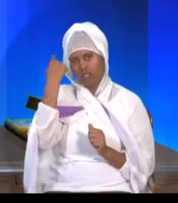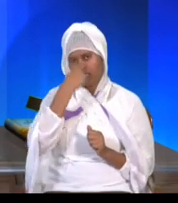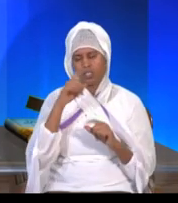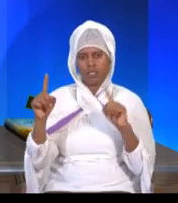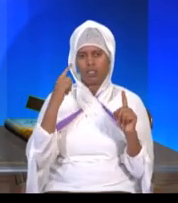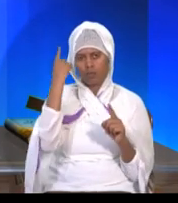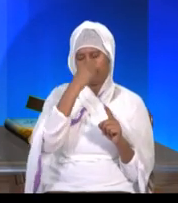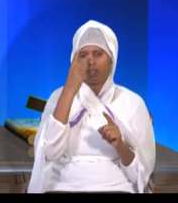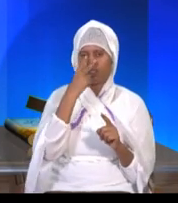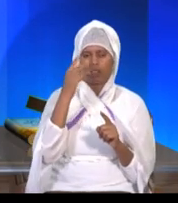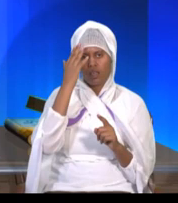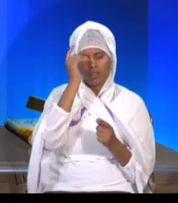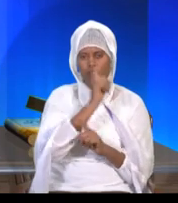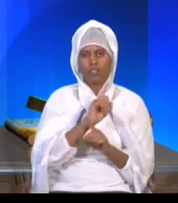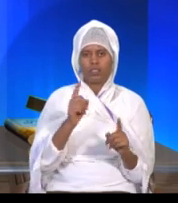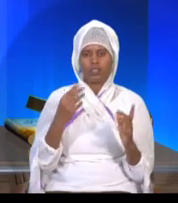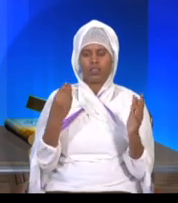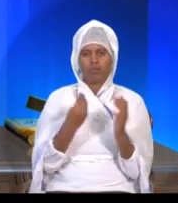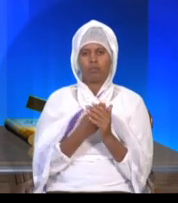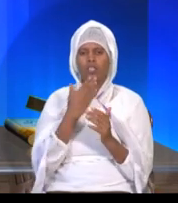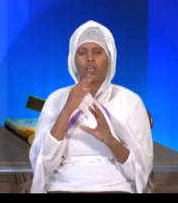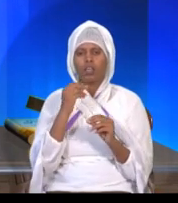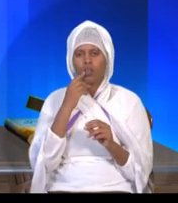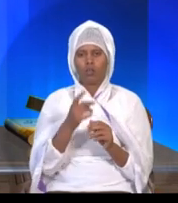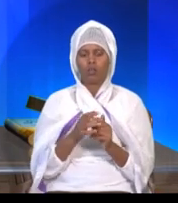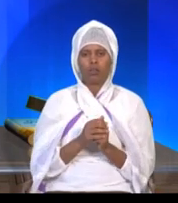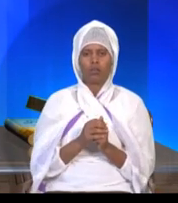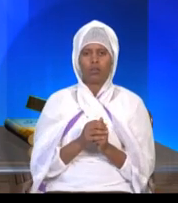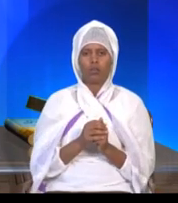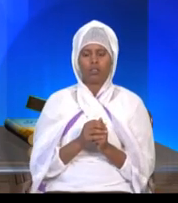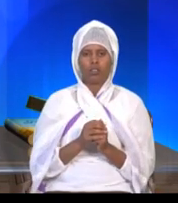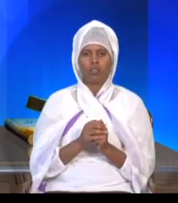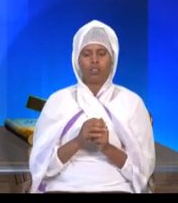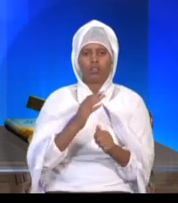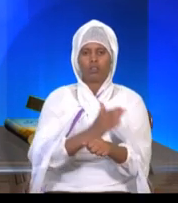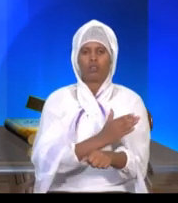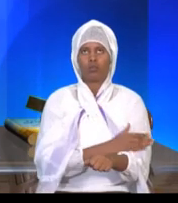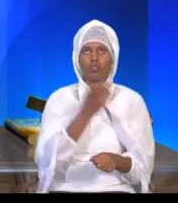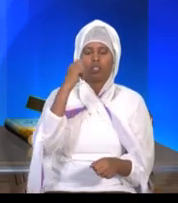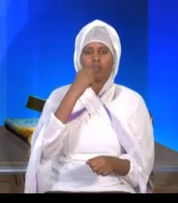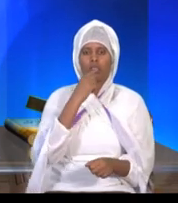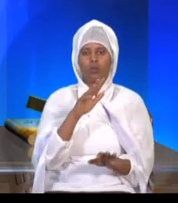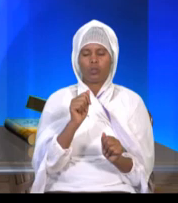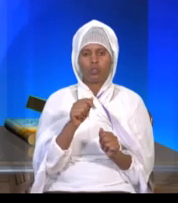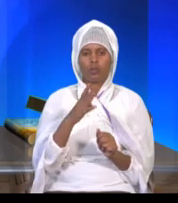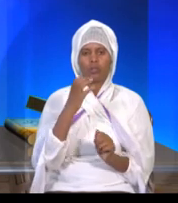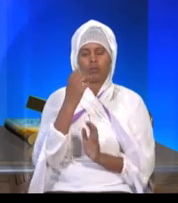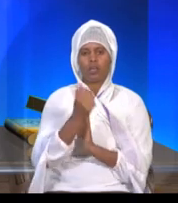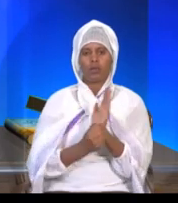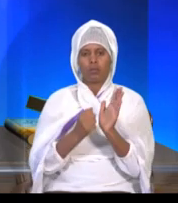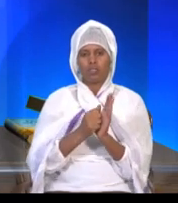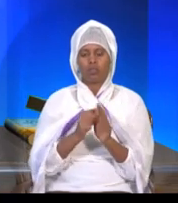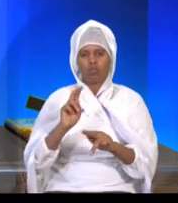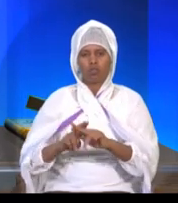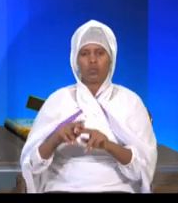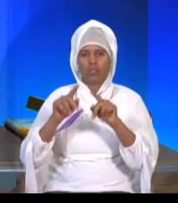ገፅ ሰብ ርኢ ይፈልጥኒ ምስካ ከመይ ዝበልካ ኢኻ ኢልዎም ቅድሚኡ ግን እግዚኣብሔር እንታይ ኢልዎም ነይሩ ኣብቲ